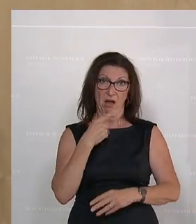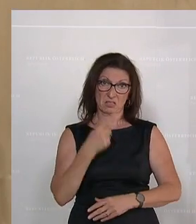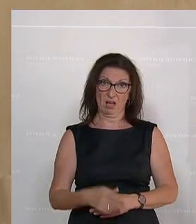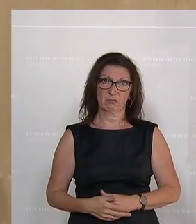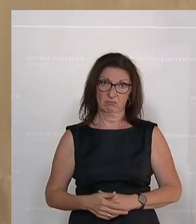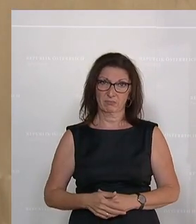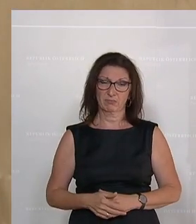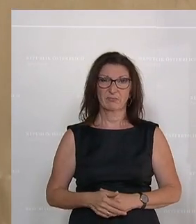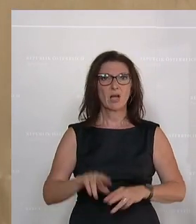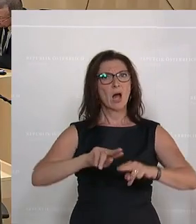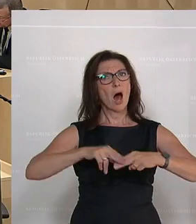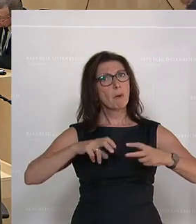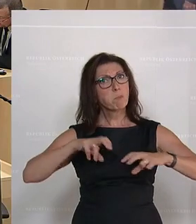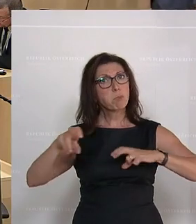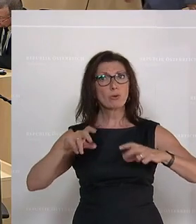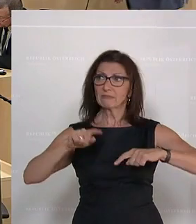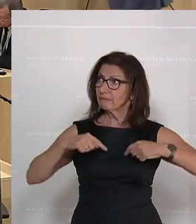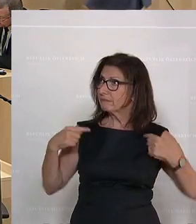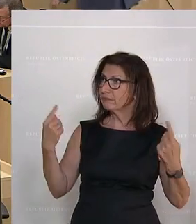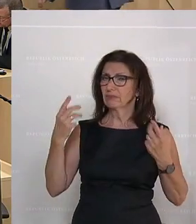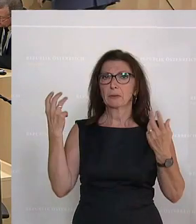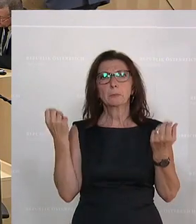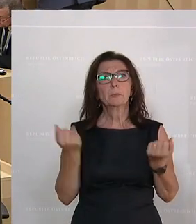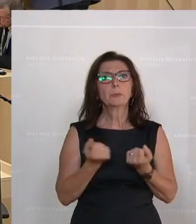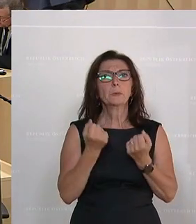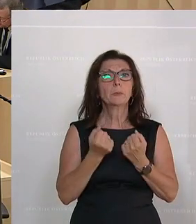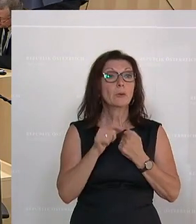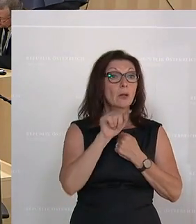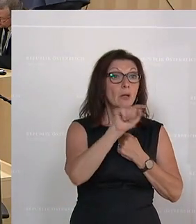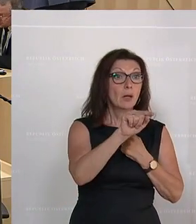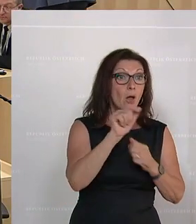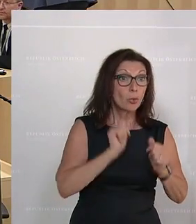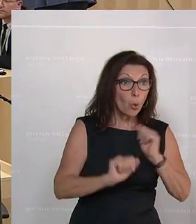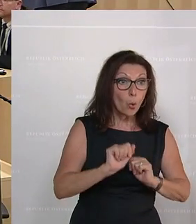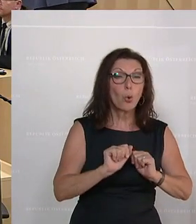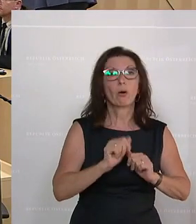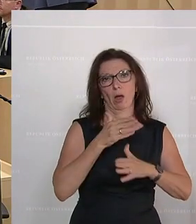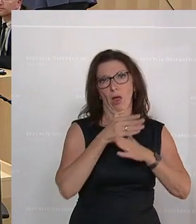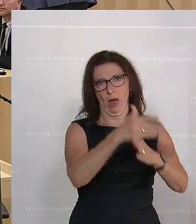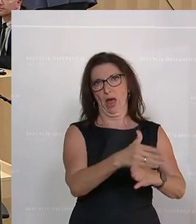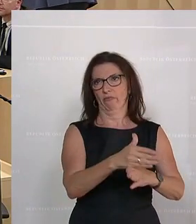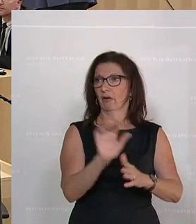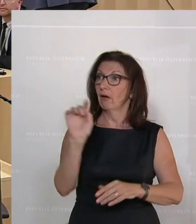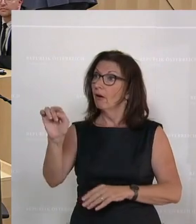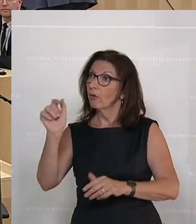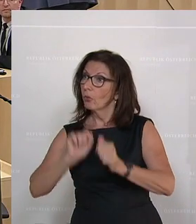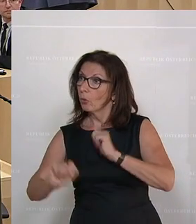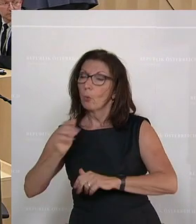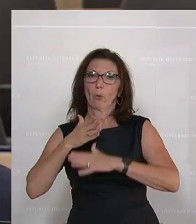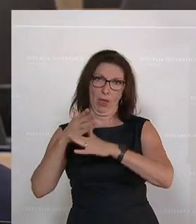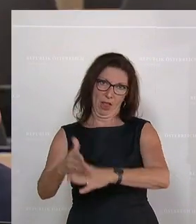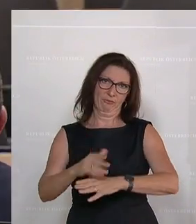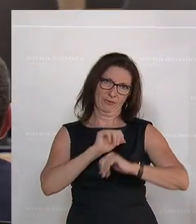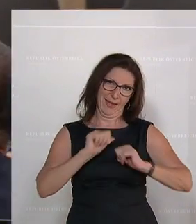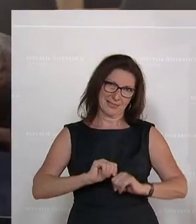bundesregierung wir uns hier bemühen ist punktuell zu helfen dann wenn es notwendig ist die menschen zu unterstützen er trägt an